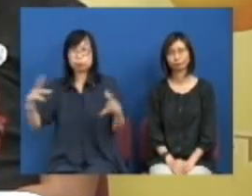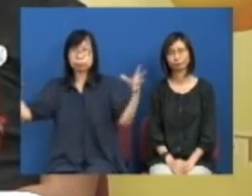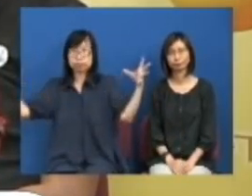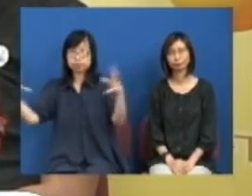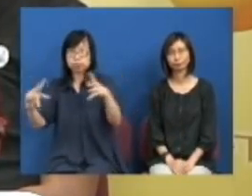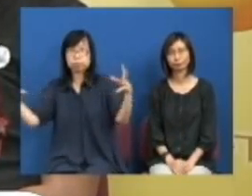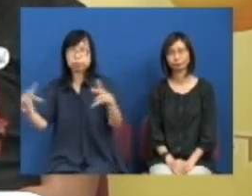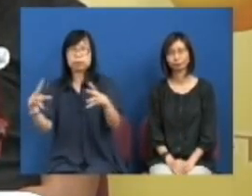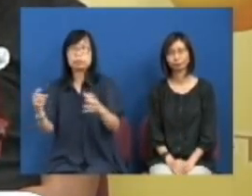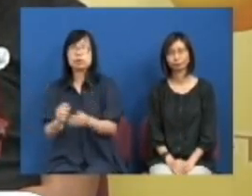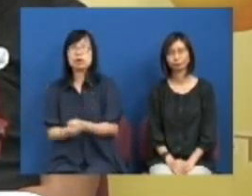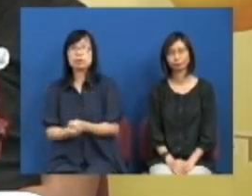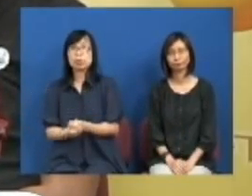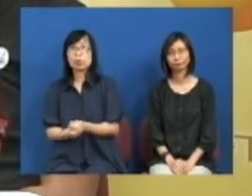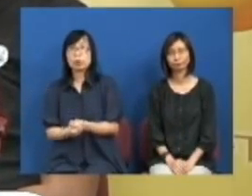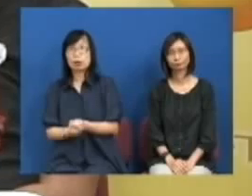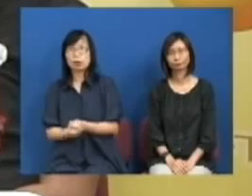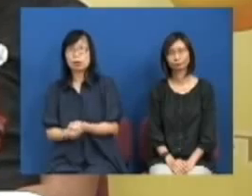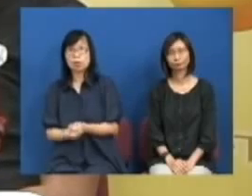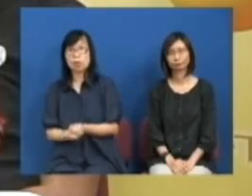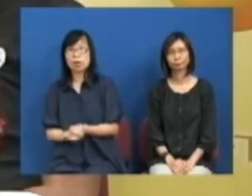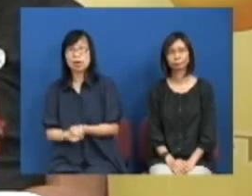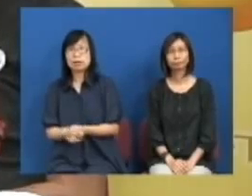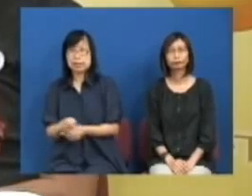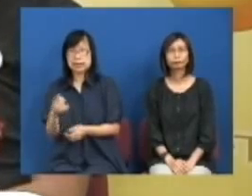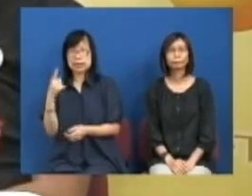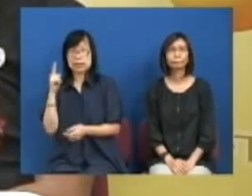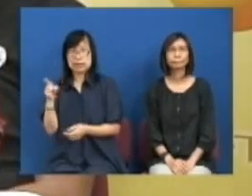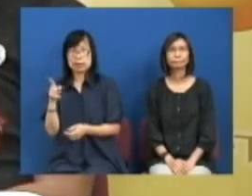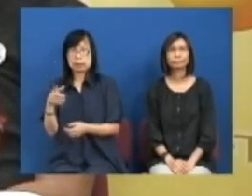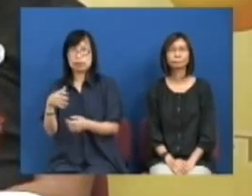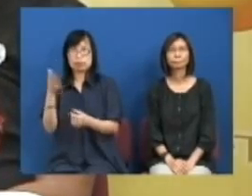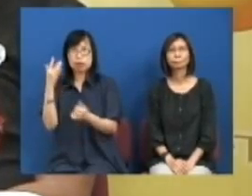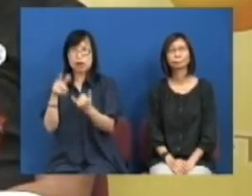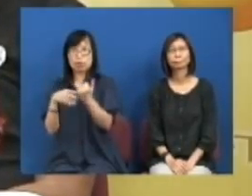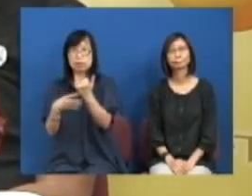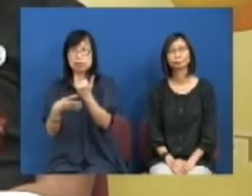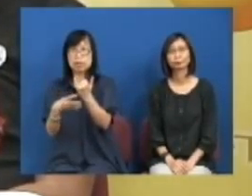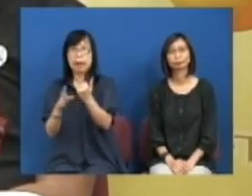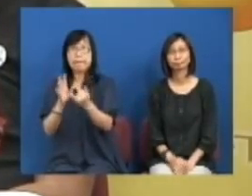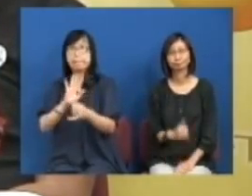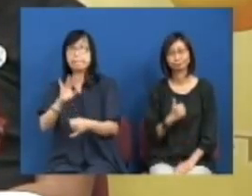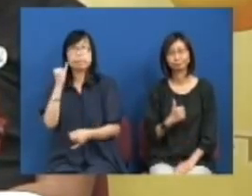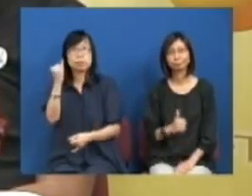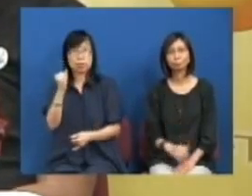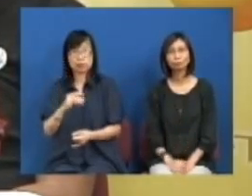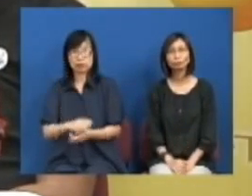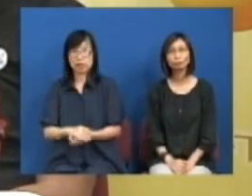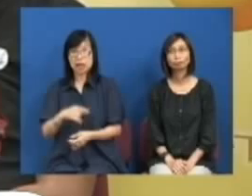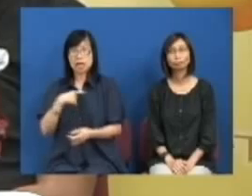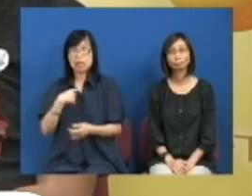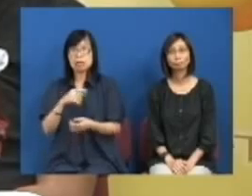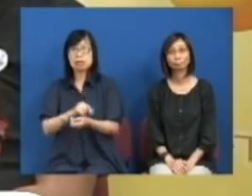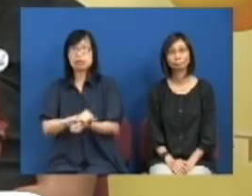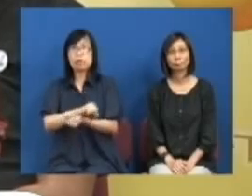最大嘅公約數，就係話我哋係認為當年嘅屠殺 是不啱的，我們要求釋放所有